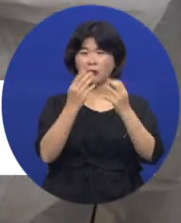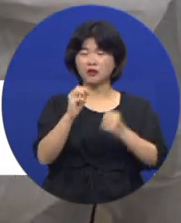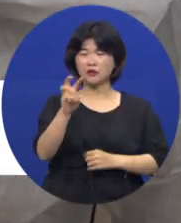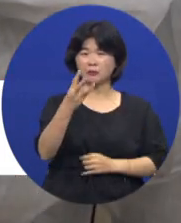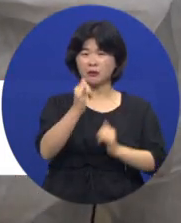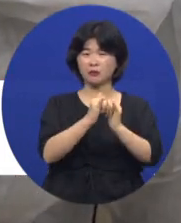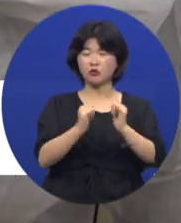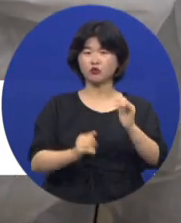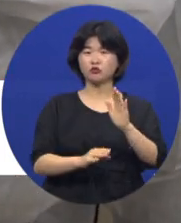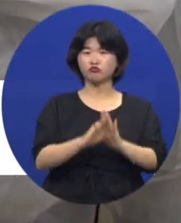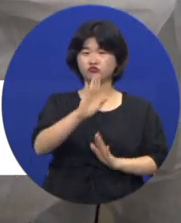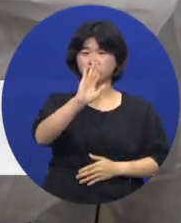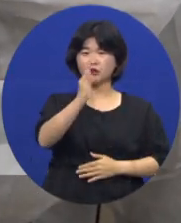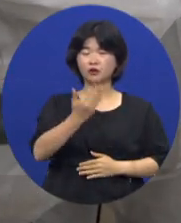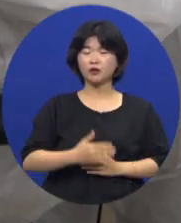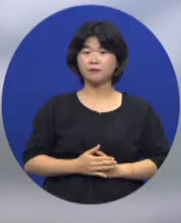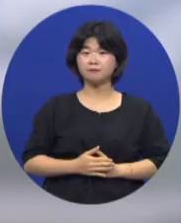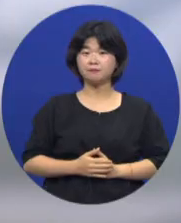300명대로 치솟았습니다.